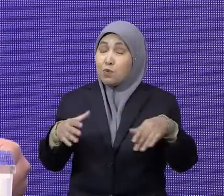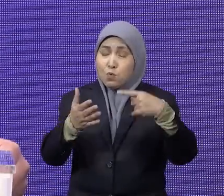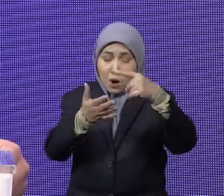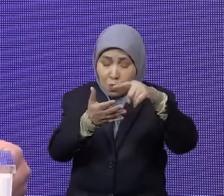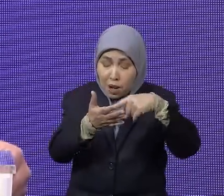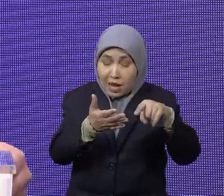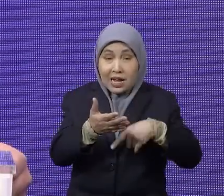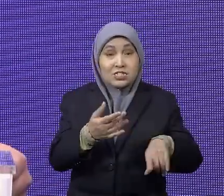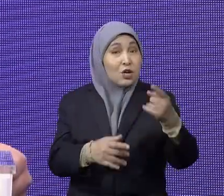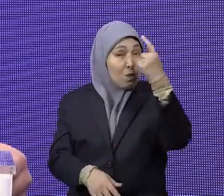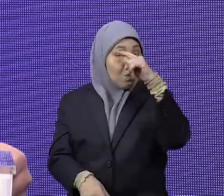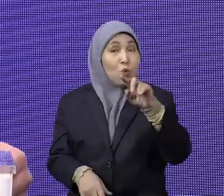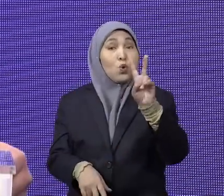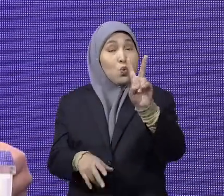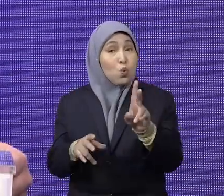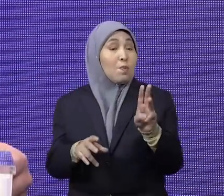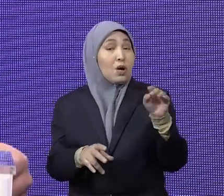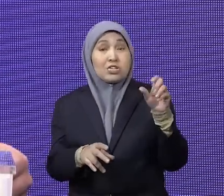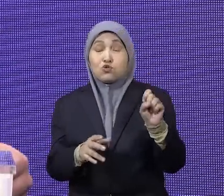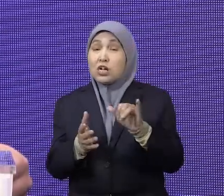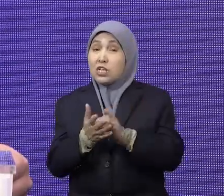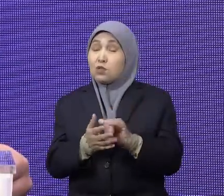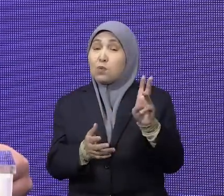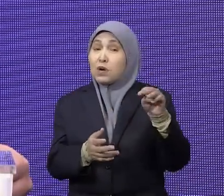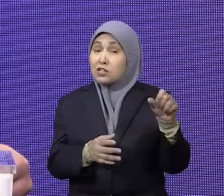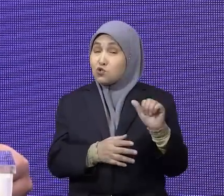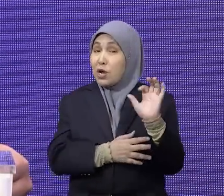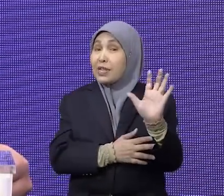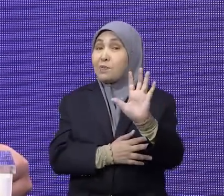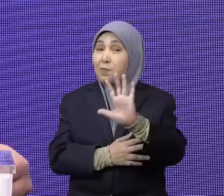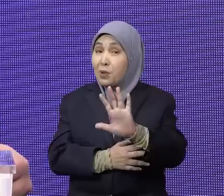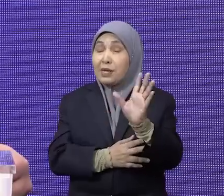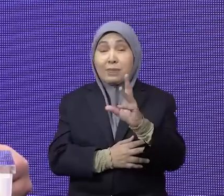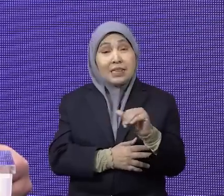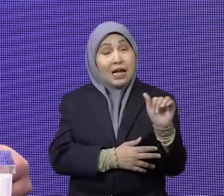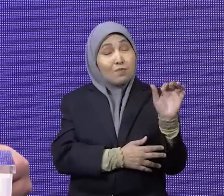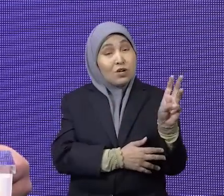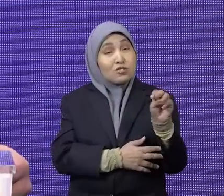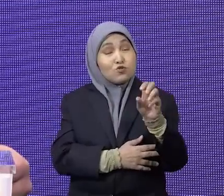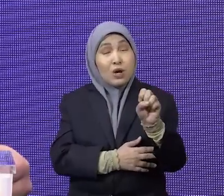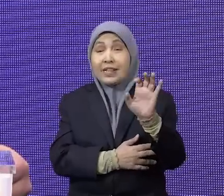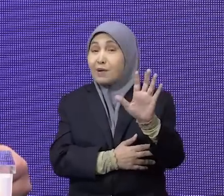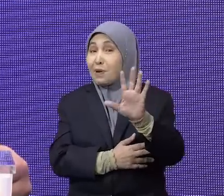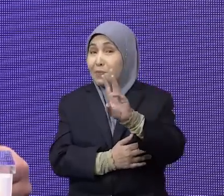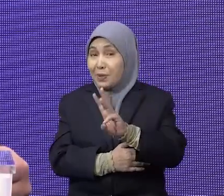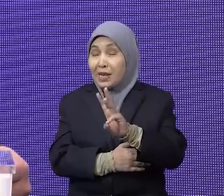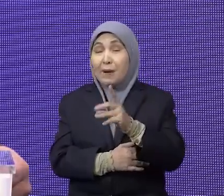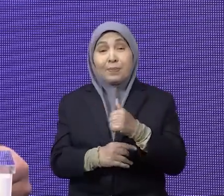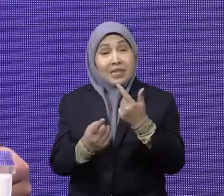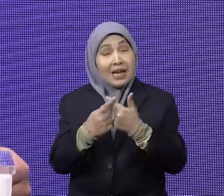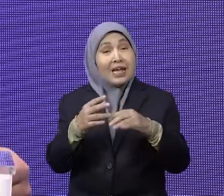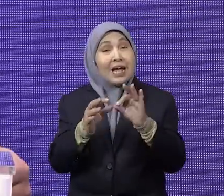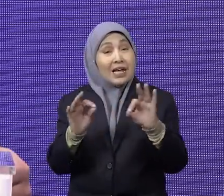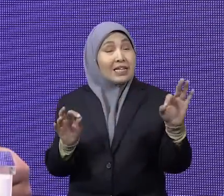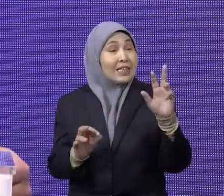kaji untuk dua muka surat, iaitu pada muka surat yang ke-55 dan juga muka surat yang ke-56 daripada ayat